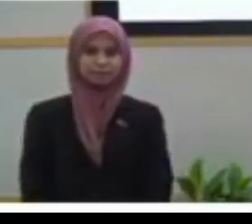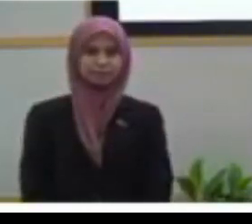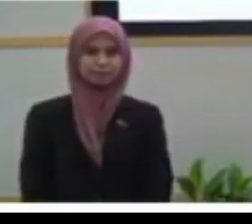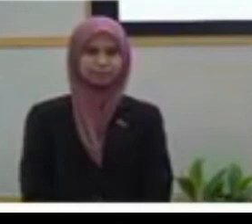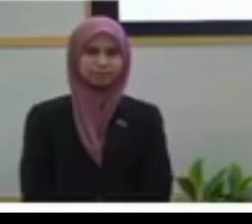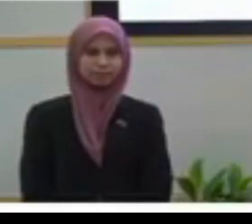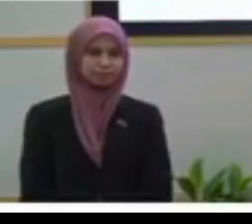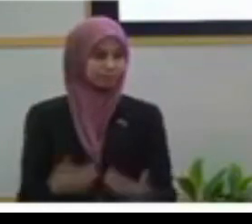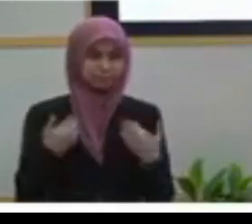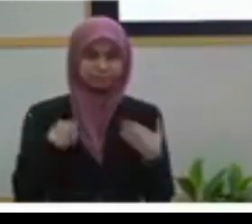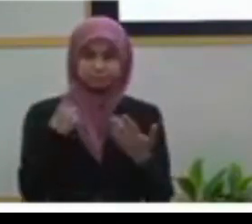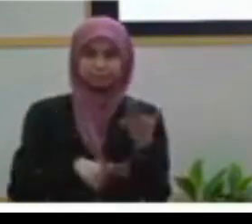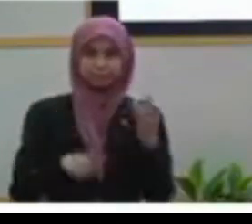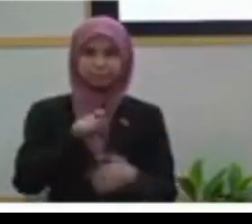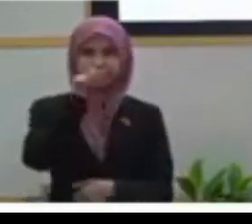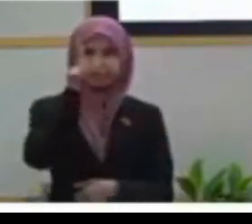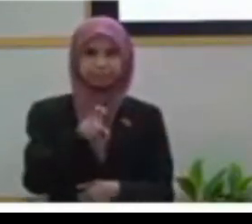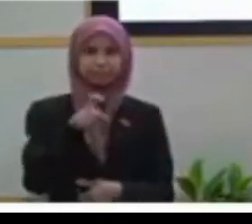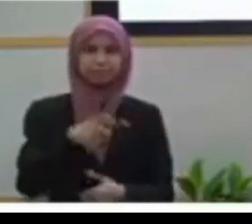Ada soalan? Rakan media?